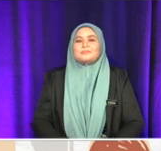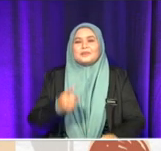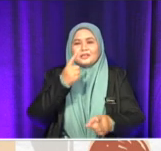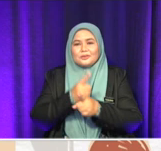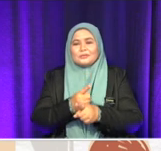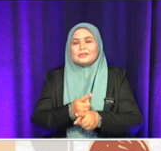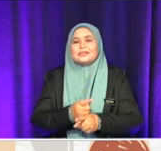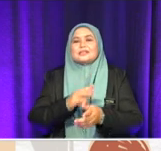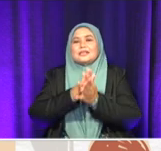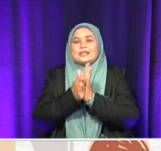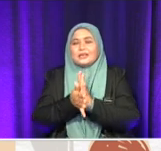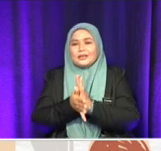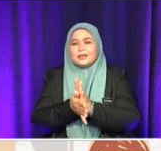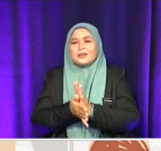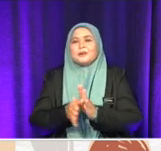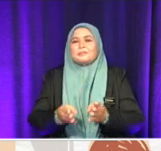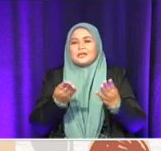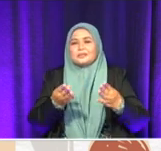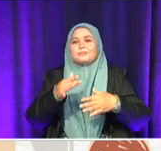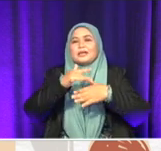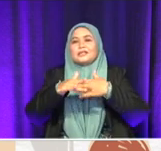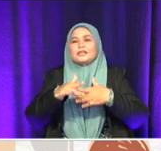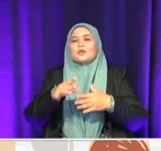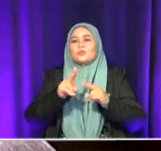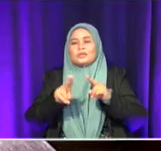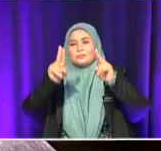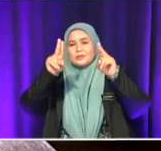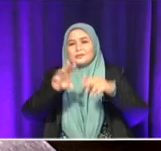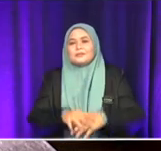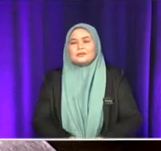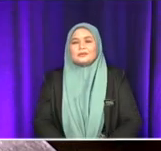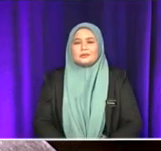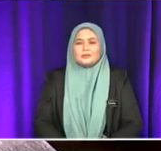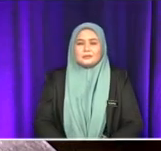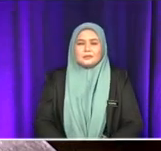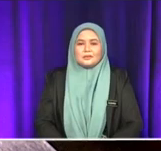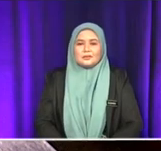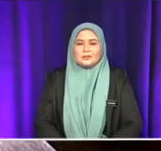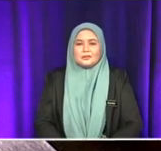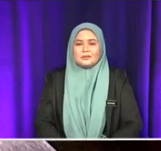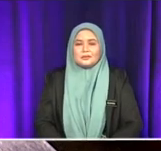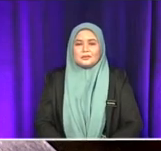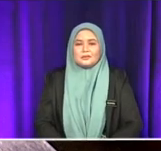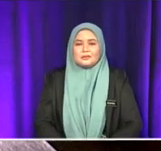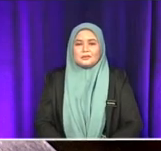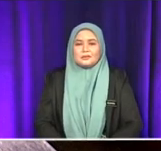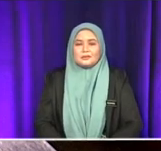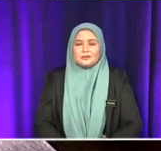betul dijadikan bahasa pengantar utama bagus Marquez bertambahlah pelekatnya di situ ya